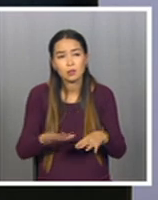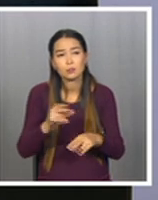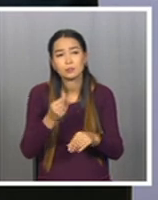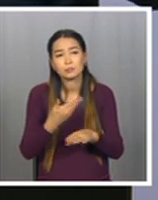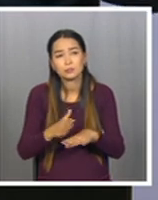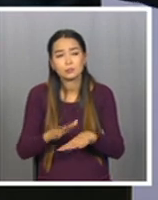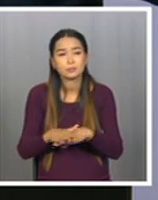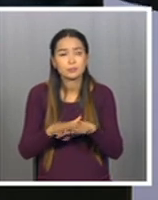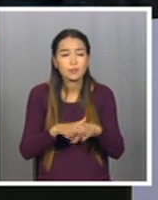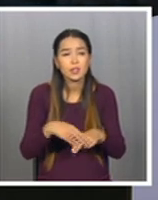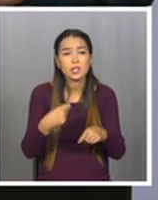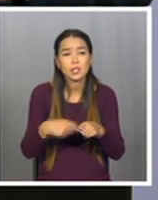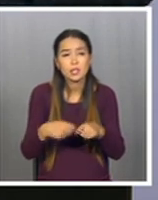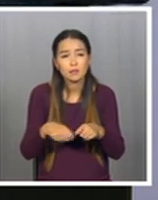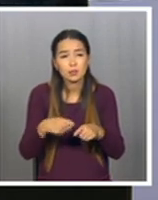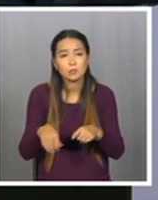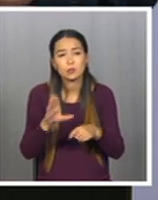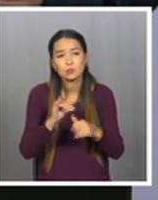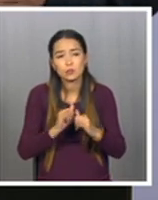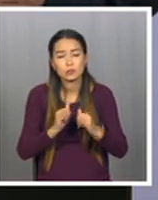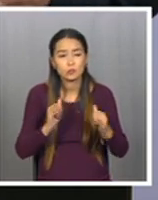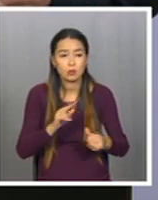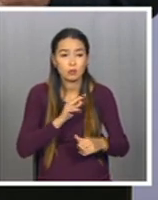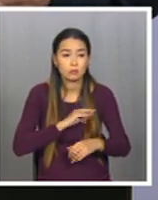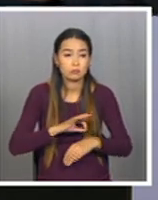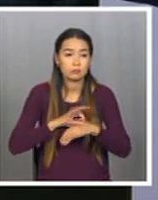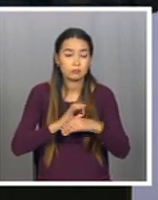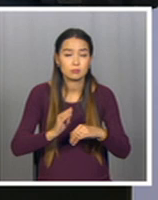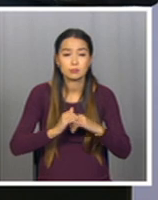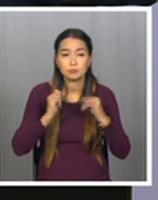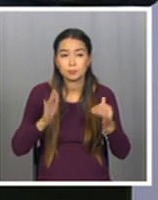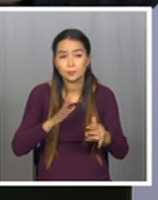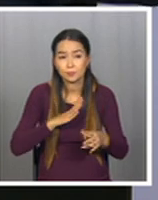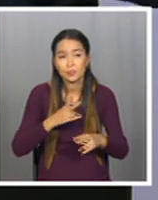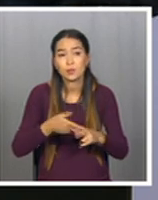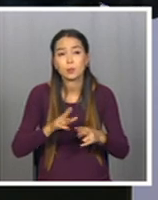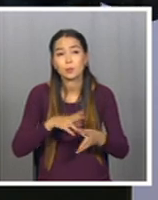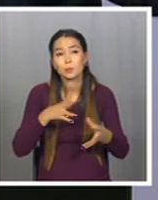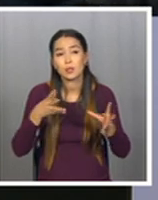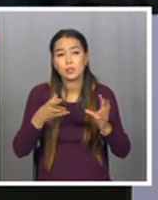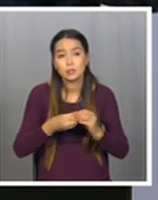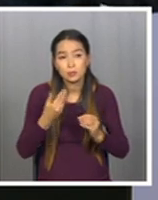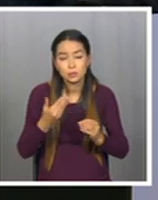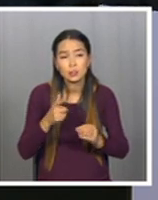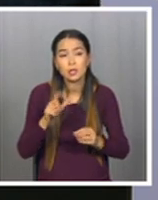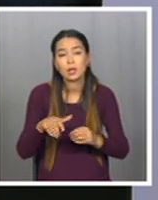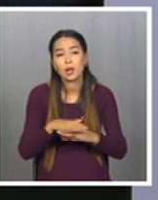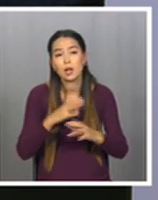яғни инвестицияларды құю процесі жүзеге асырыла бастады. Соның нәтижесінде Қытай Халық